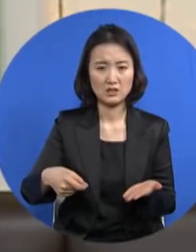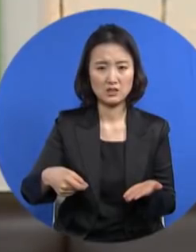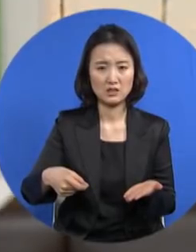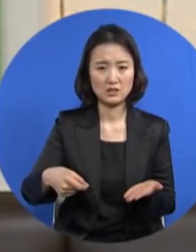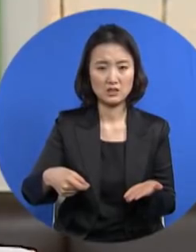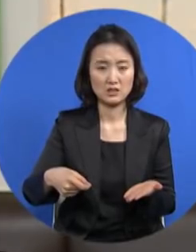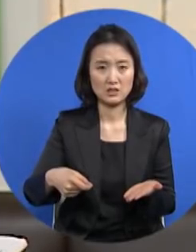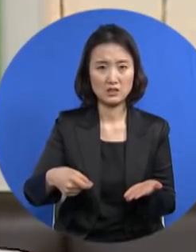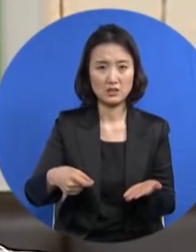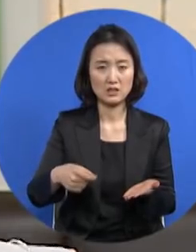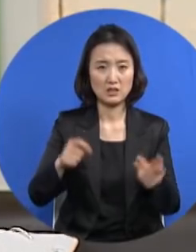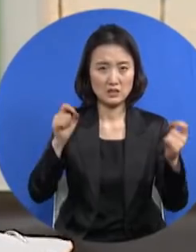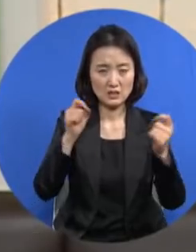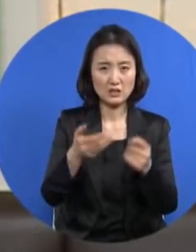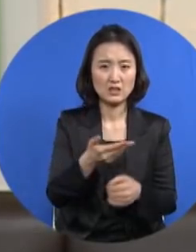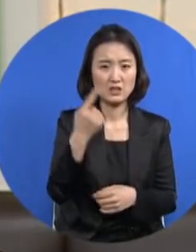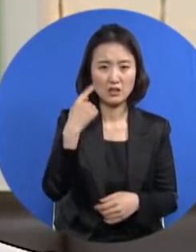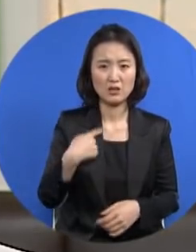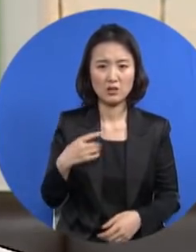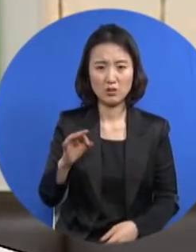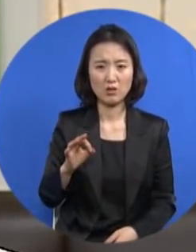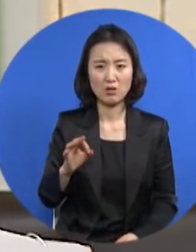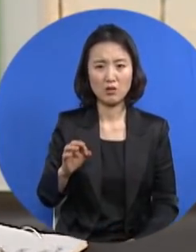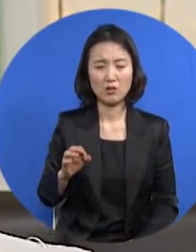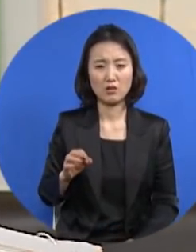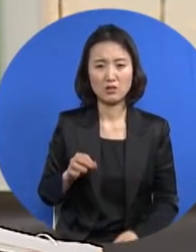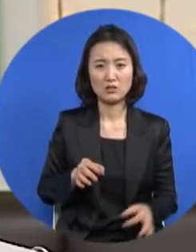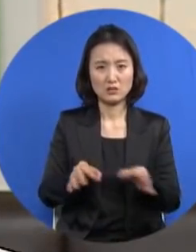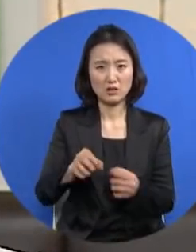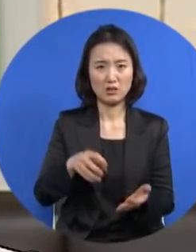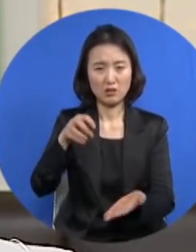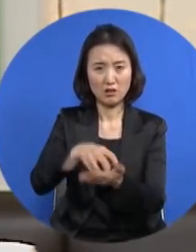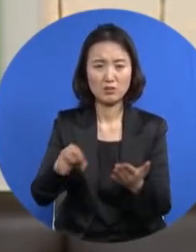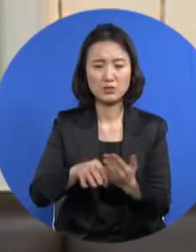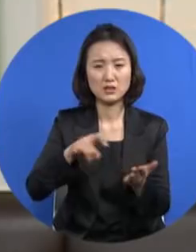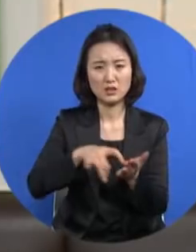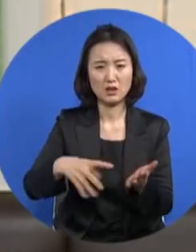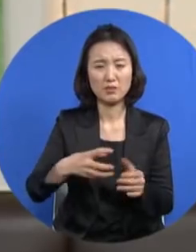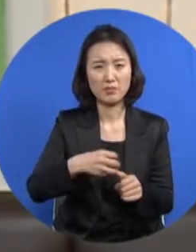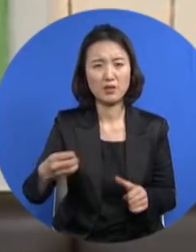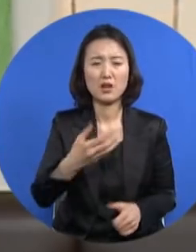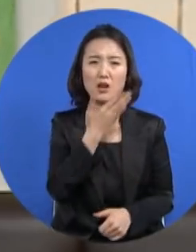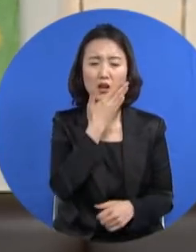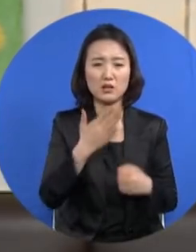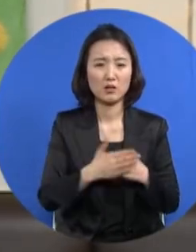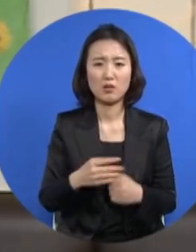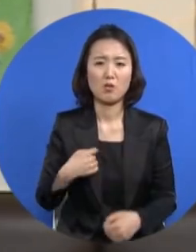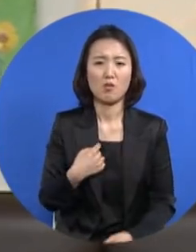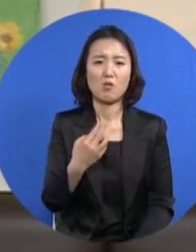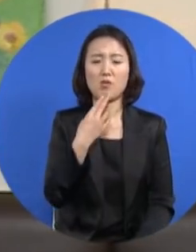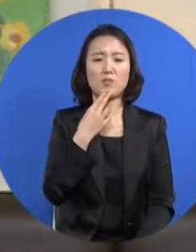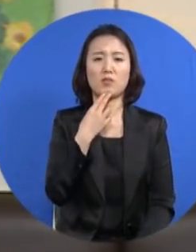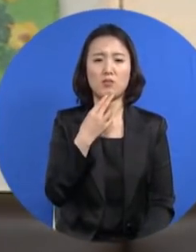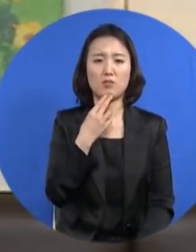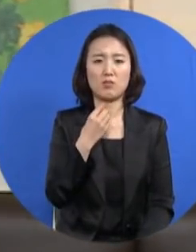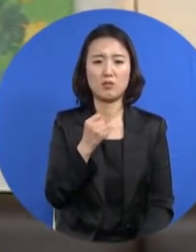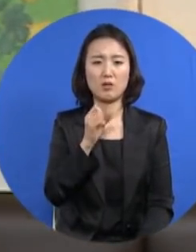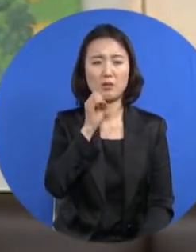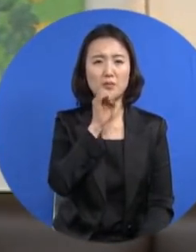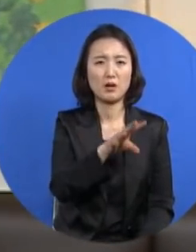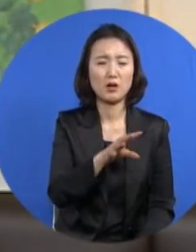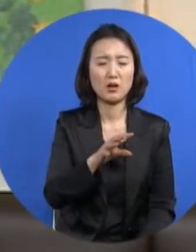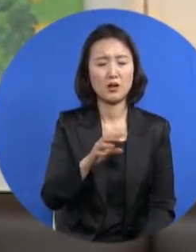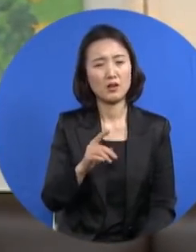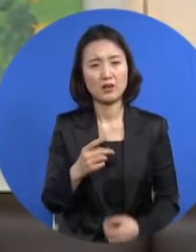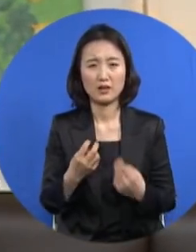가깝게 됐을 때 내려고 왜냐면 괜히 사업자 등록 내놓으면 세금 나가죠. 그래서 그거 없다고 말하기는